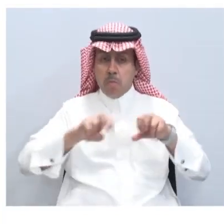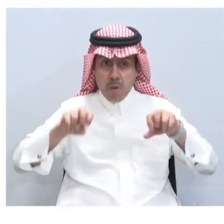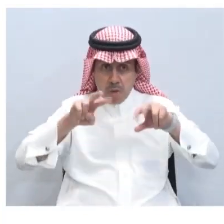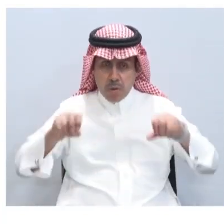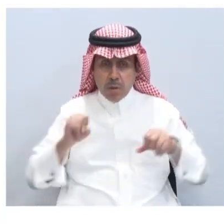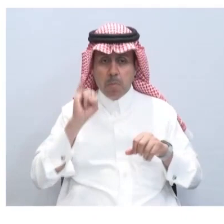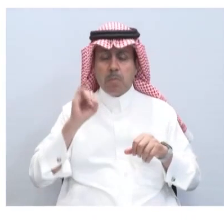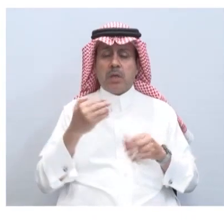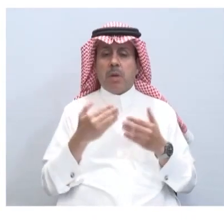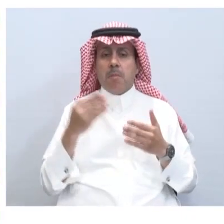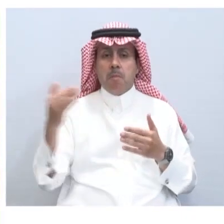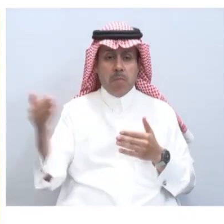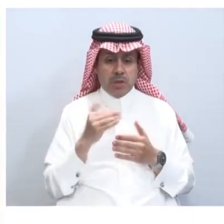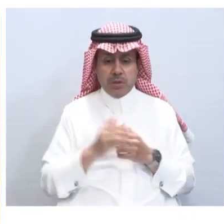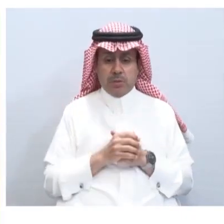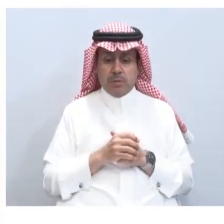والخدمه المرجعيه